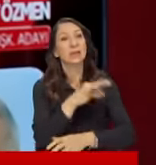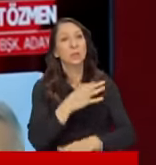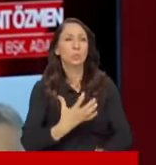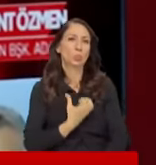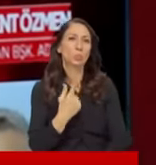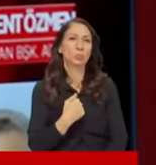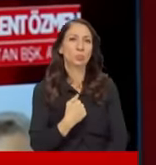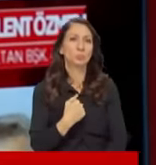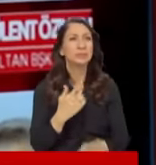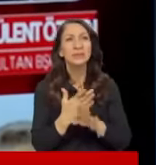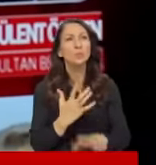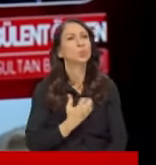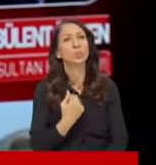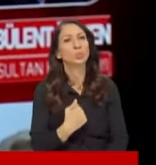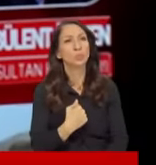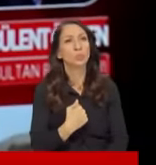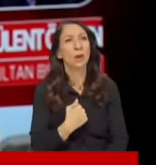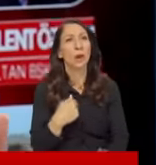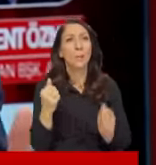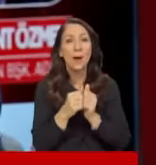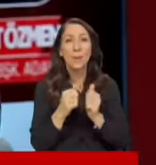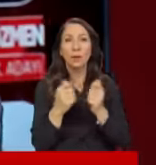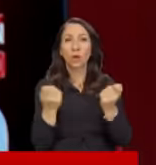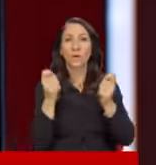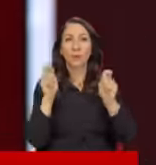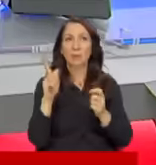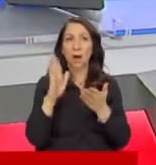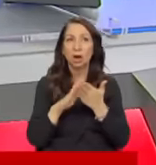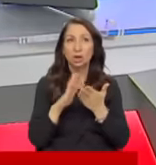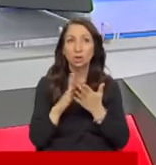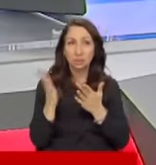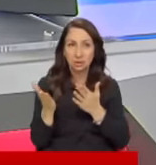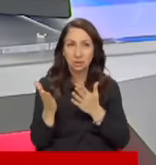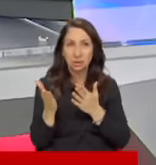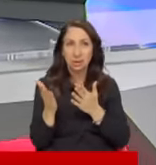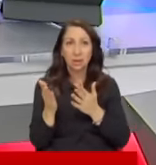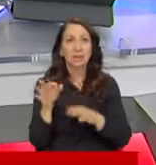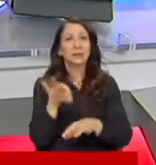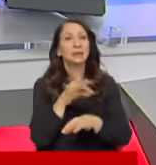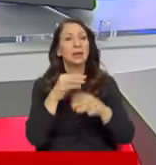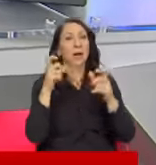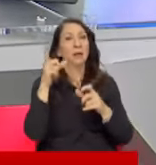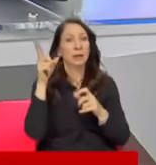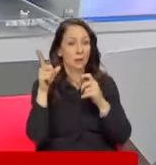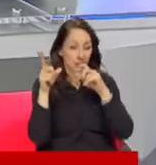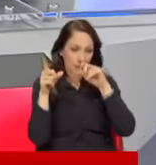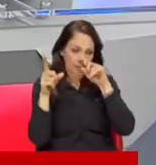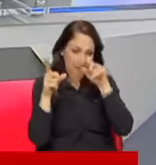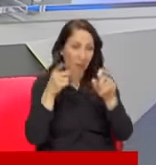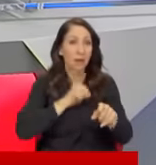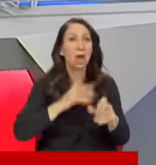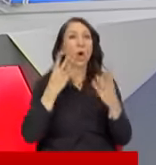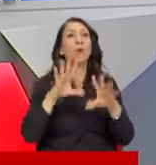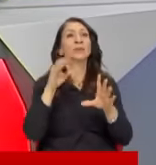üzüntülüyüm niye üzüntülüyüm beraber görev yaptığımız bir arkadaşımız e Sarıyer'de e aday